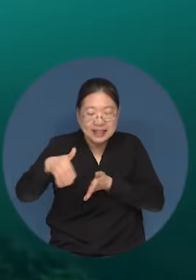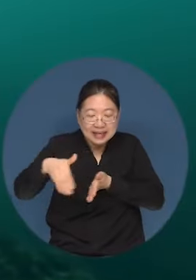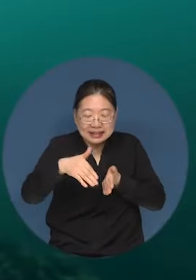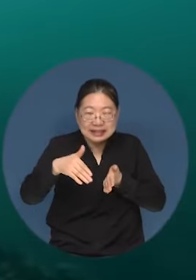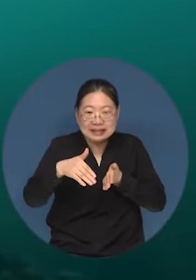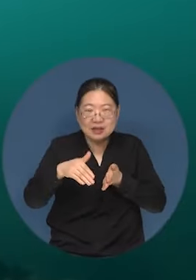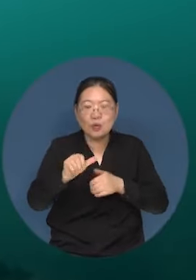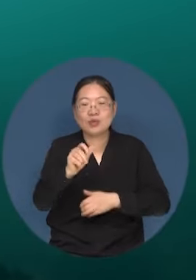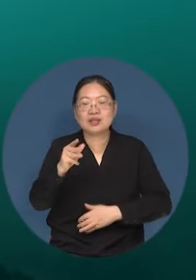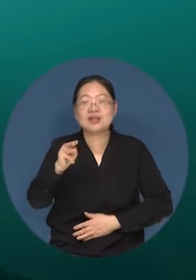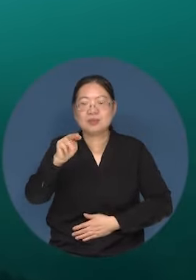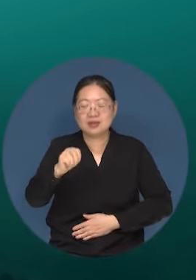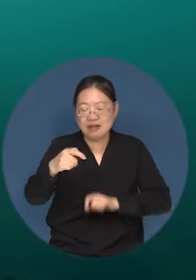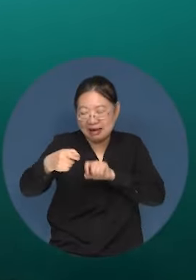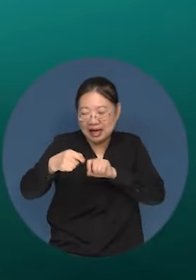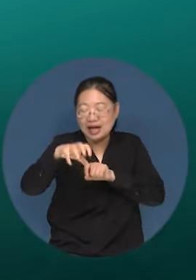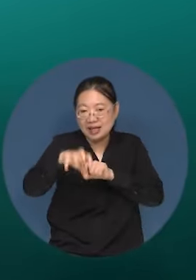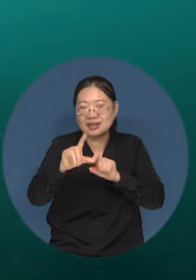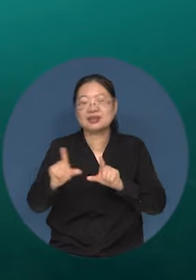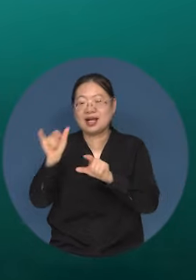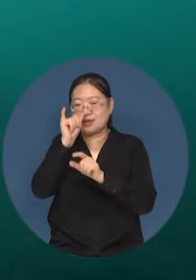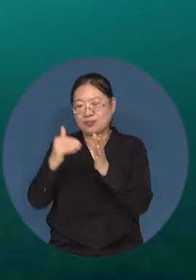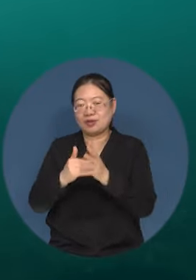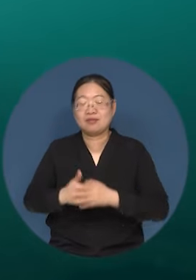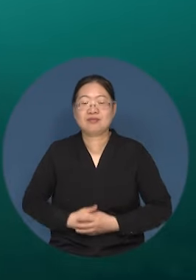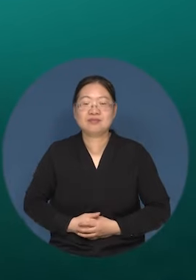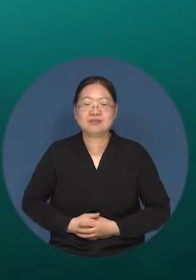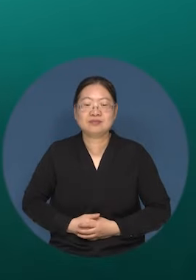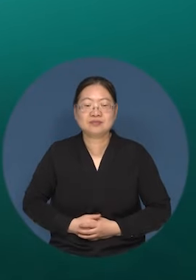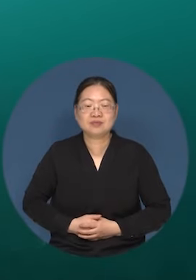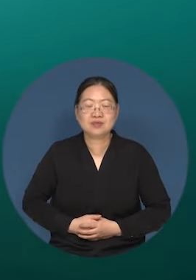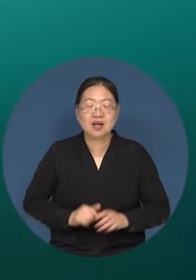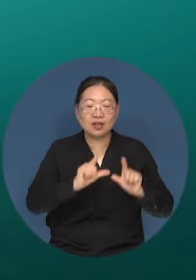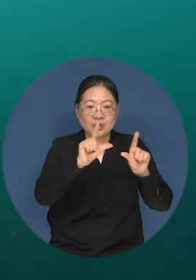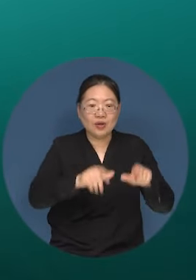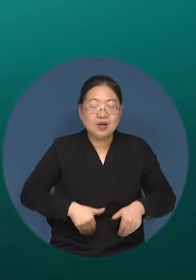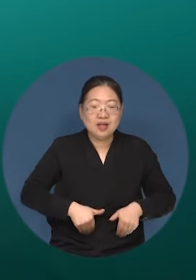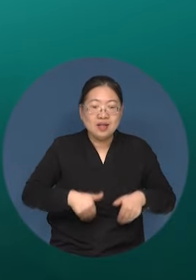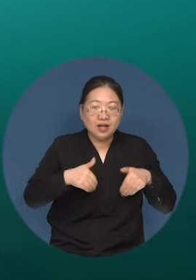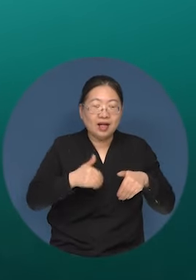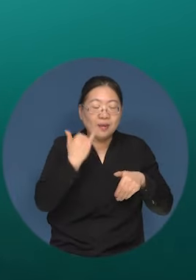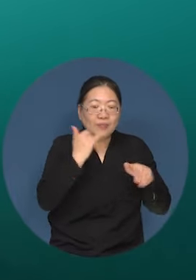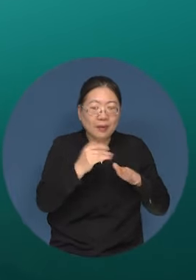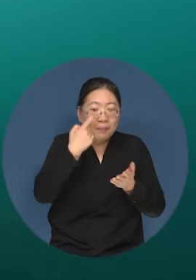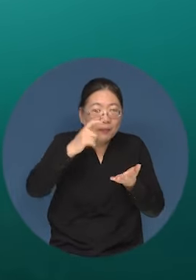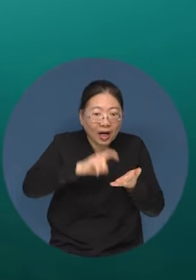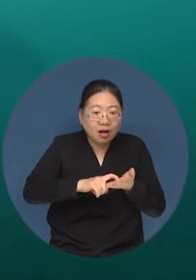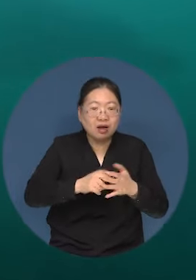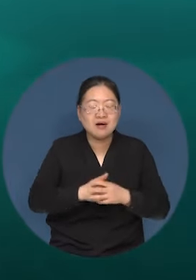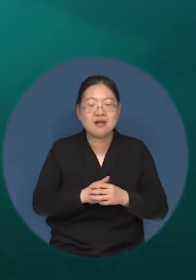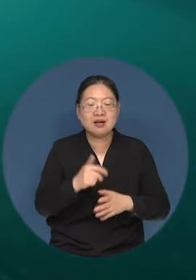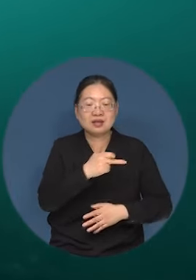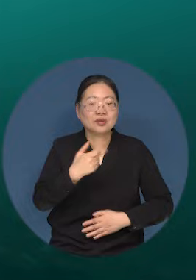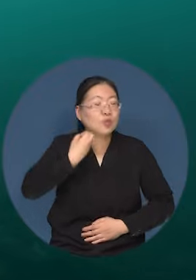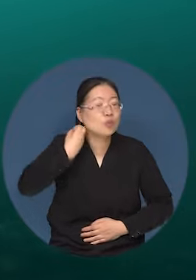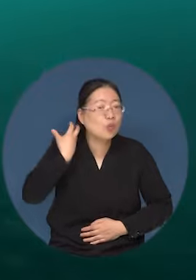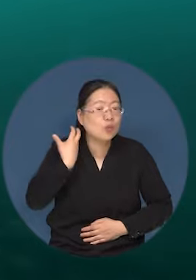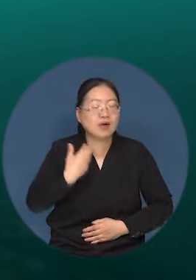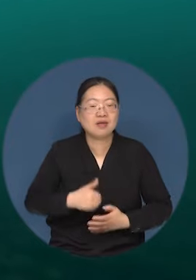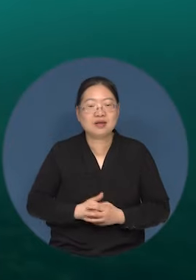얕은 수심에서 삽니다. 그렇지만 우리나라 동해나 동해 남해에서 발견되는 큰